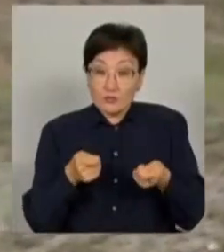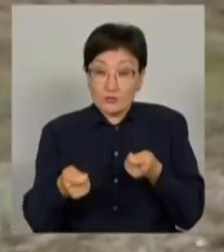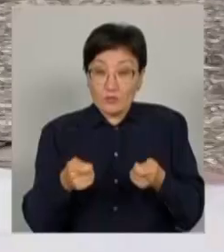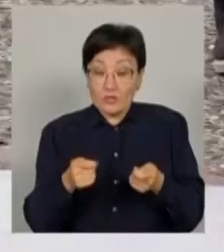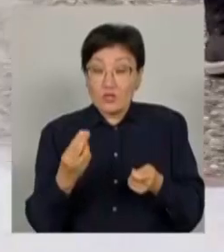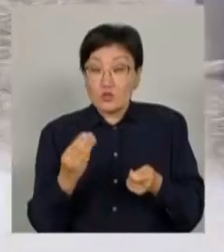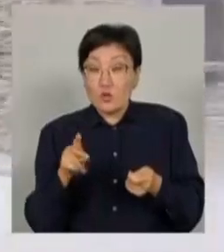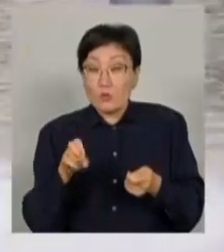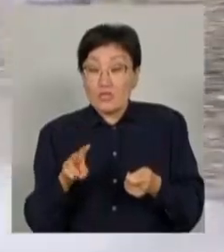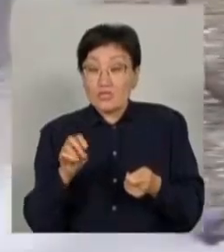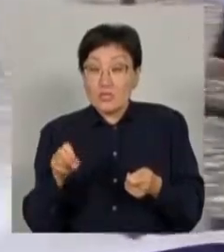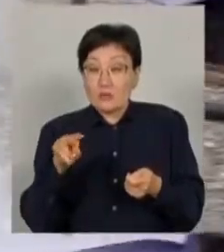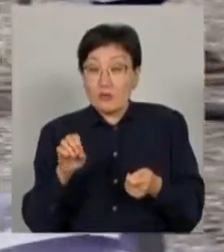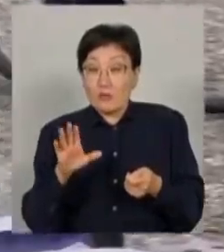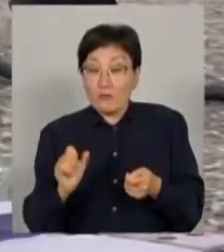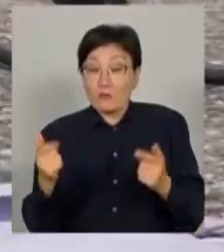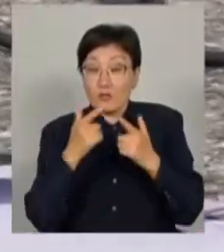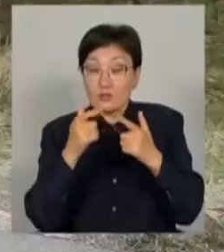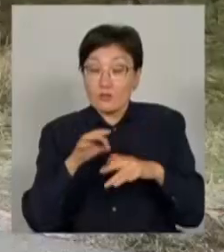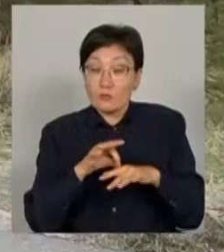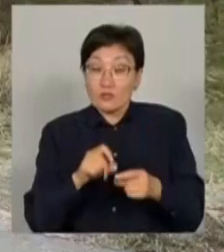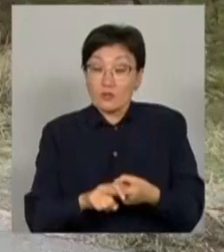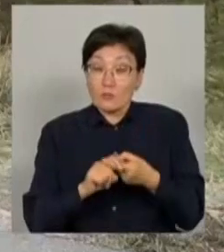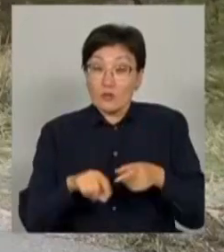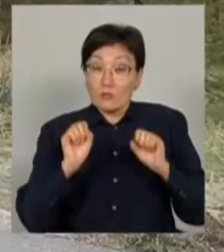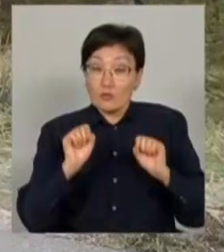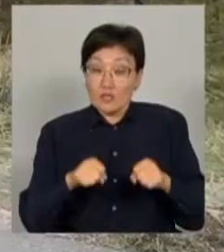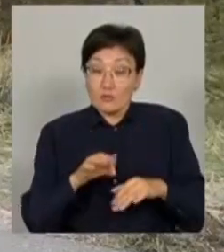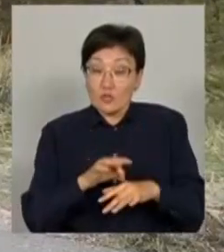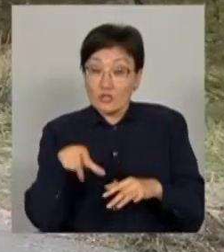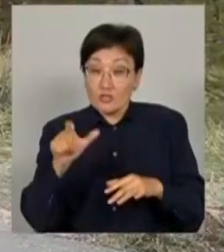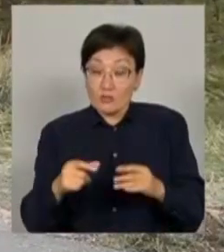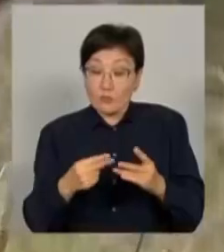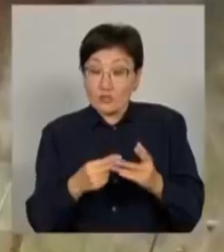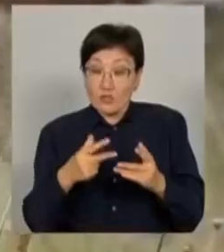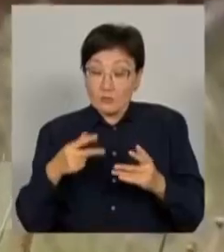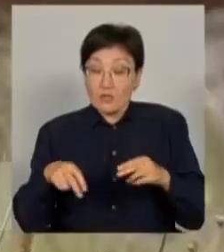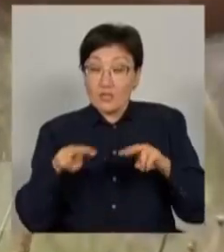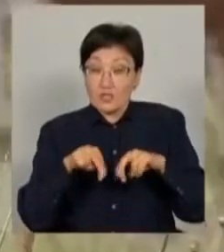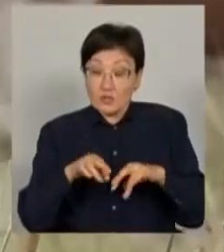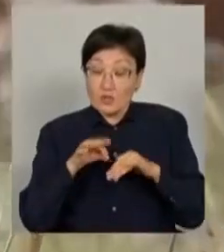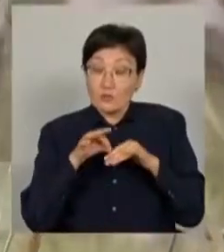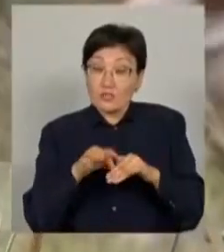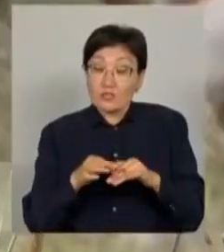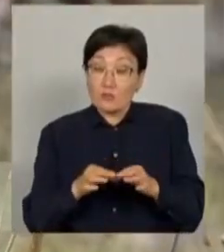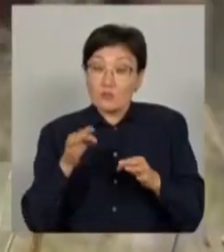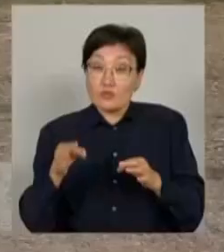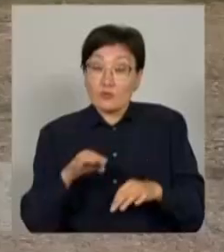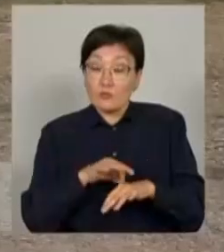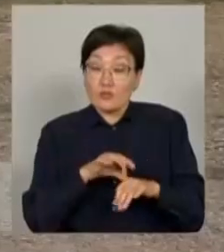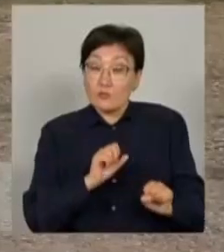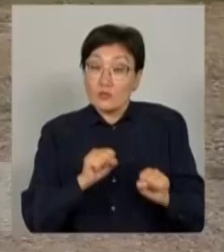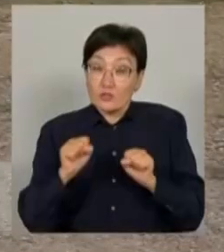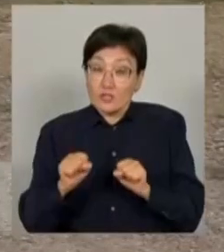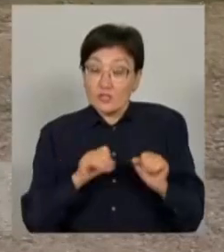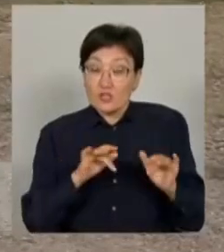Шолпан Садықова мәлімдеді. Ал індетке шалдыққан болуы мүмкін деген науқастан сынамалар алынып жатыр. Қазір аймақта дерттің алдын алу